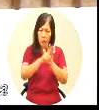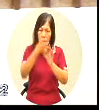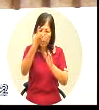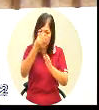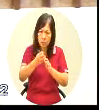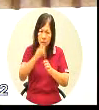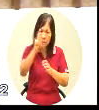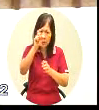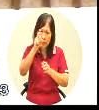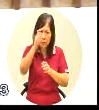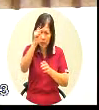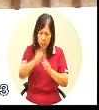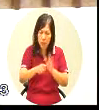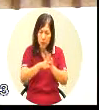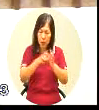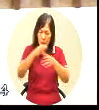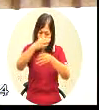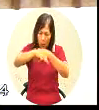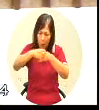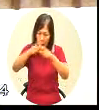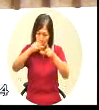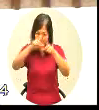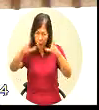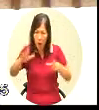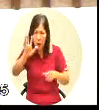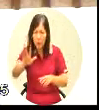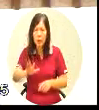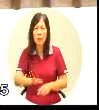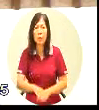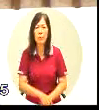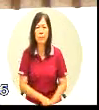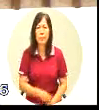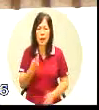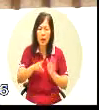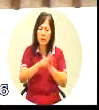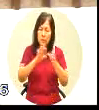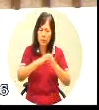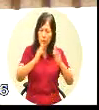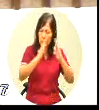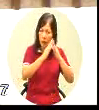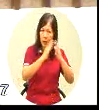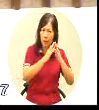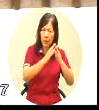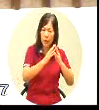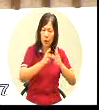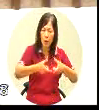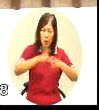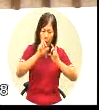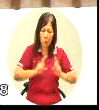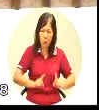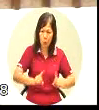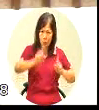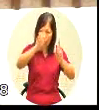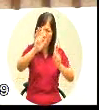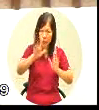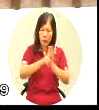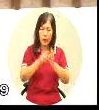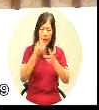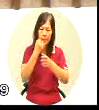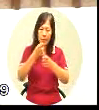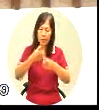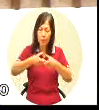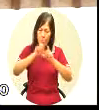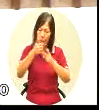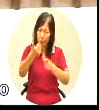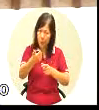口未来会不会更大？还是随着房地产景气的恢复会更好？会